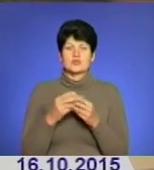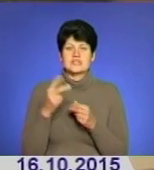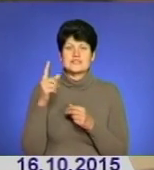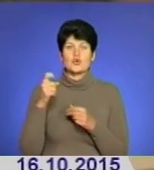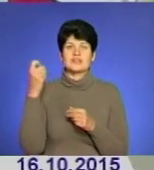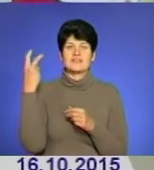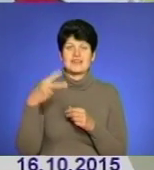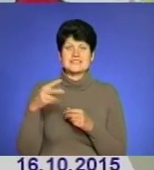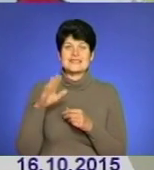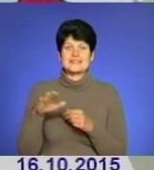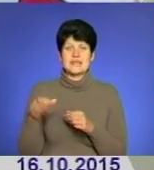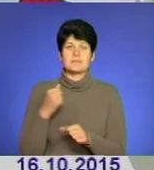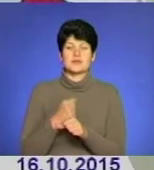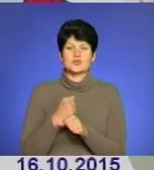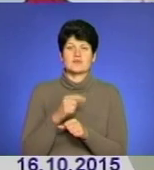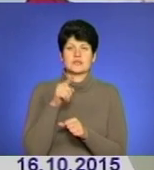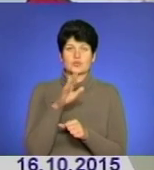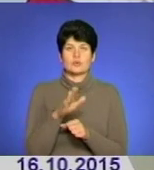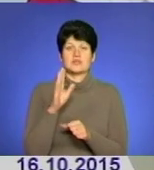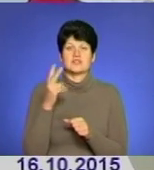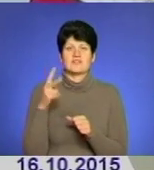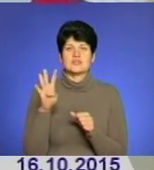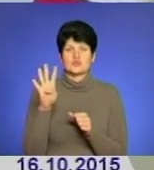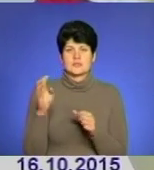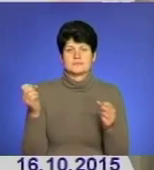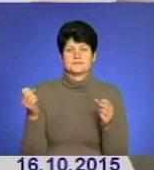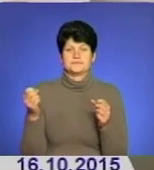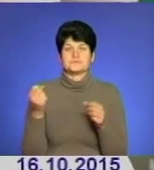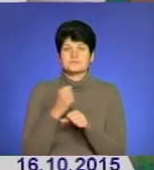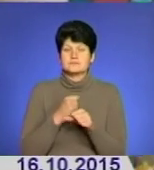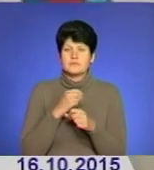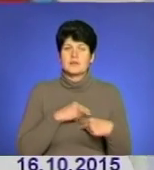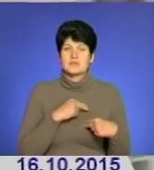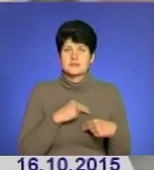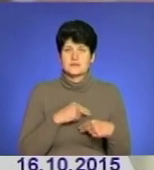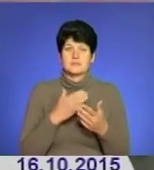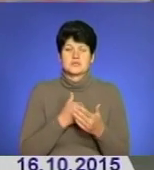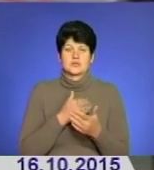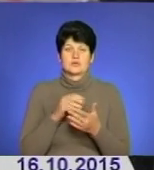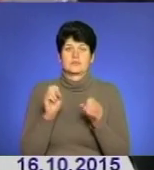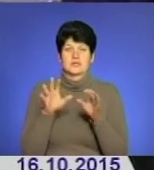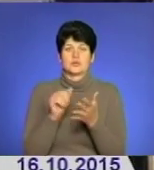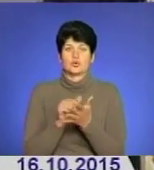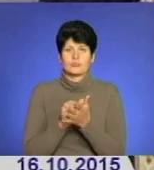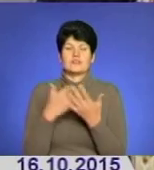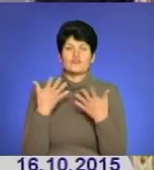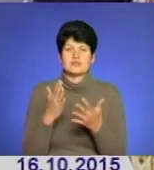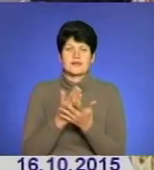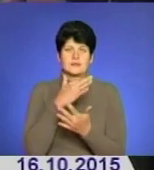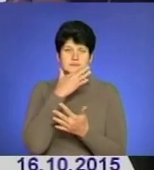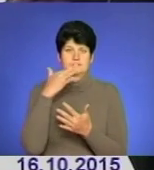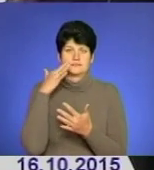120 дітей. Працюватиме у ньому 24 фахових працівники. Бажаючих подати документи саме в цей садок вже є